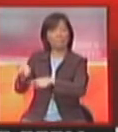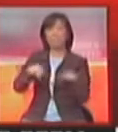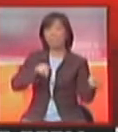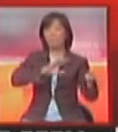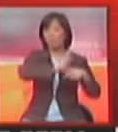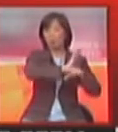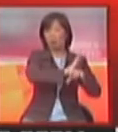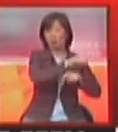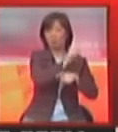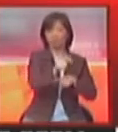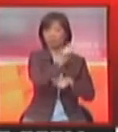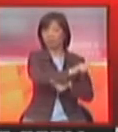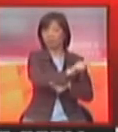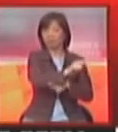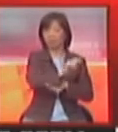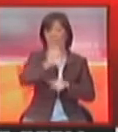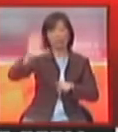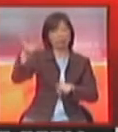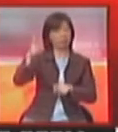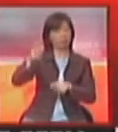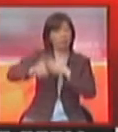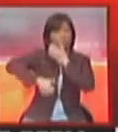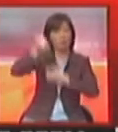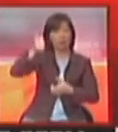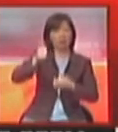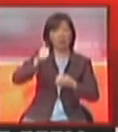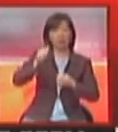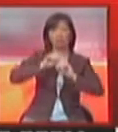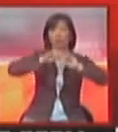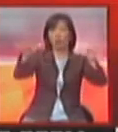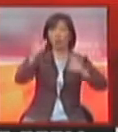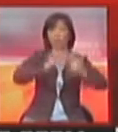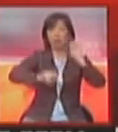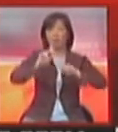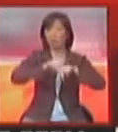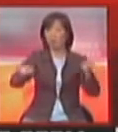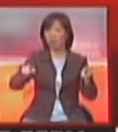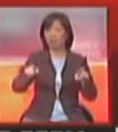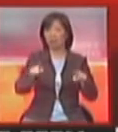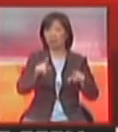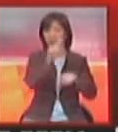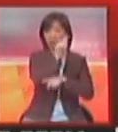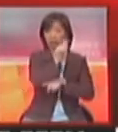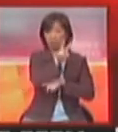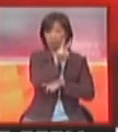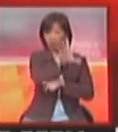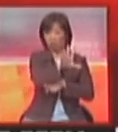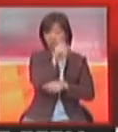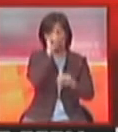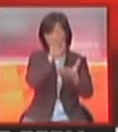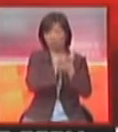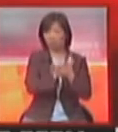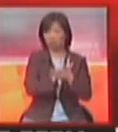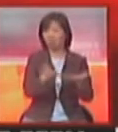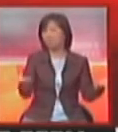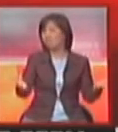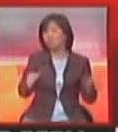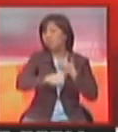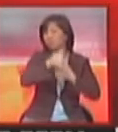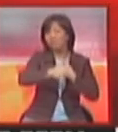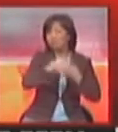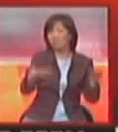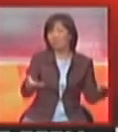programa ay tila peligroso raw para sa mga manonood. Pero naniniwala po ang TV5 na walang ganitong